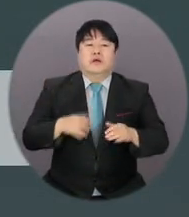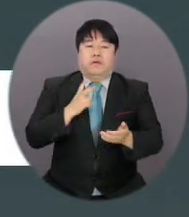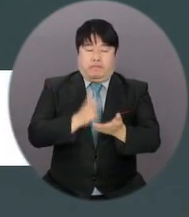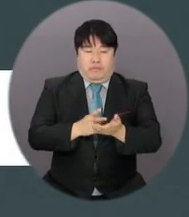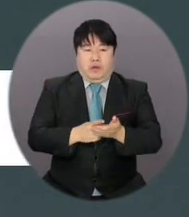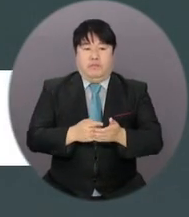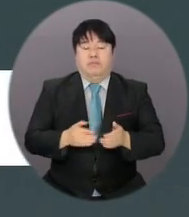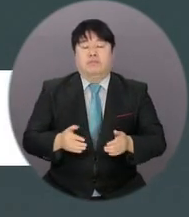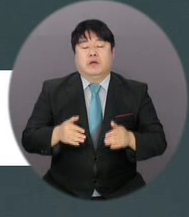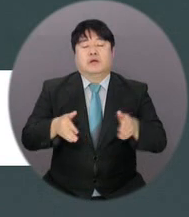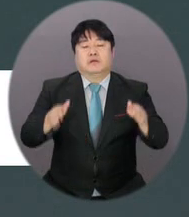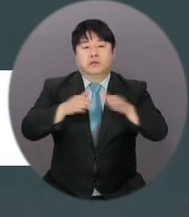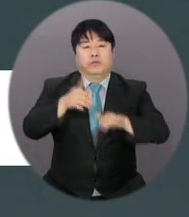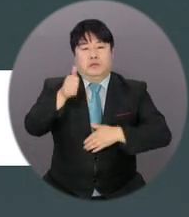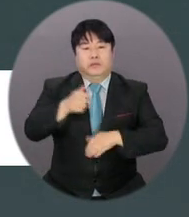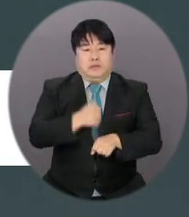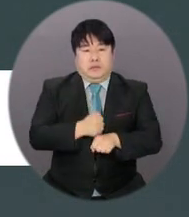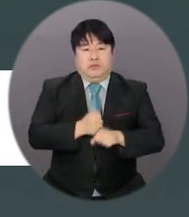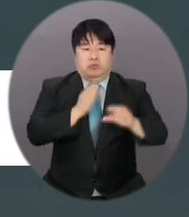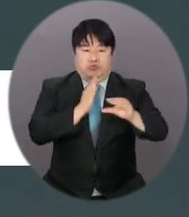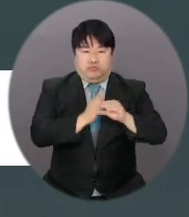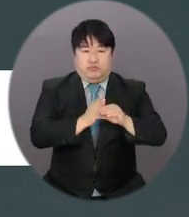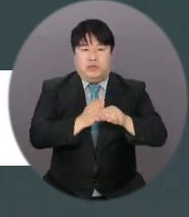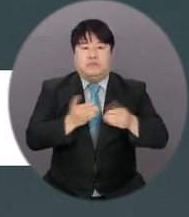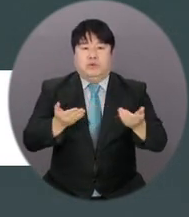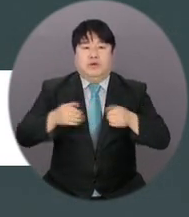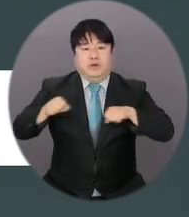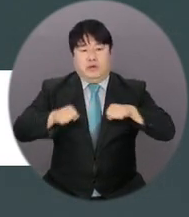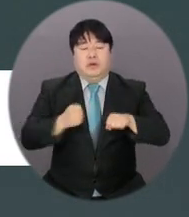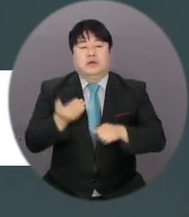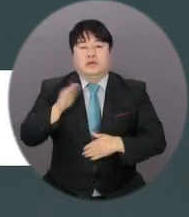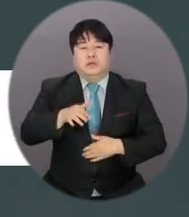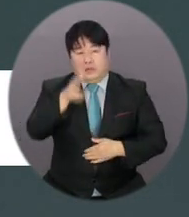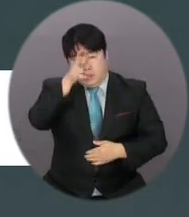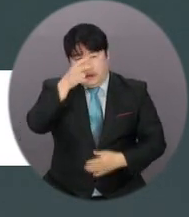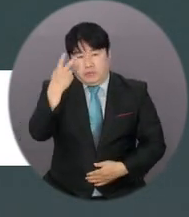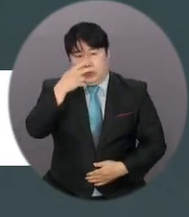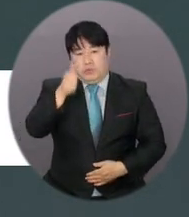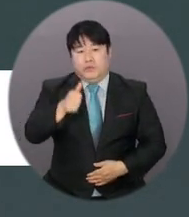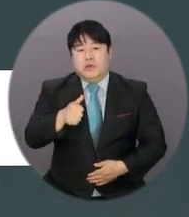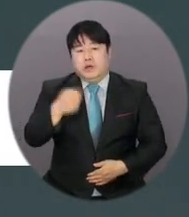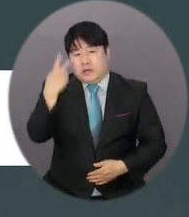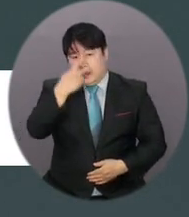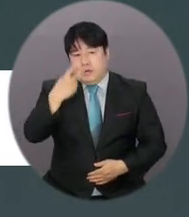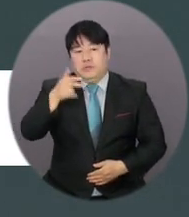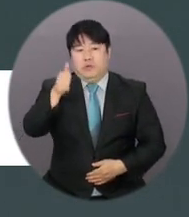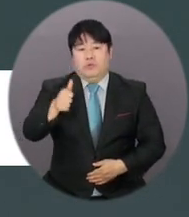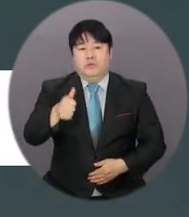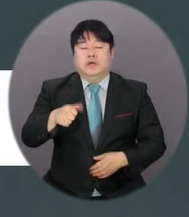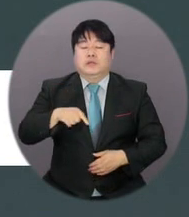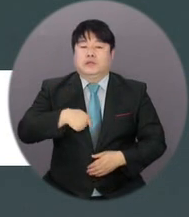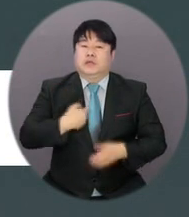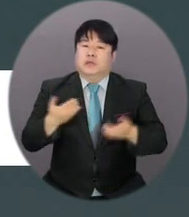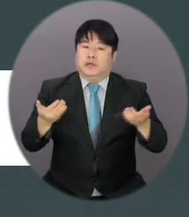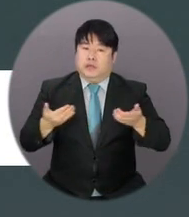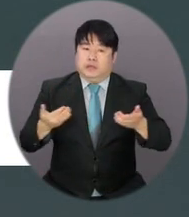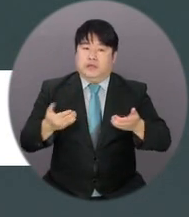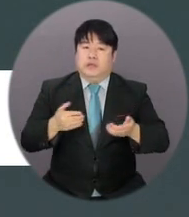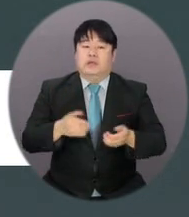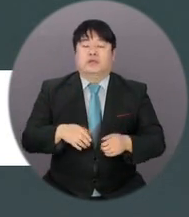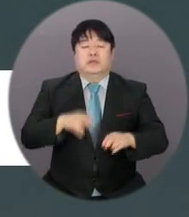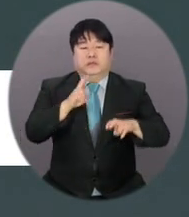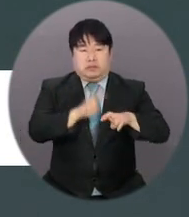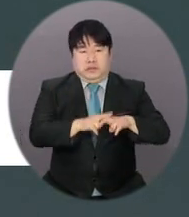충실 중립으로 그 지울 수행을 해야 되는데 검찰총장 이라든지 감사원 당국의 직책을 이용해서